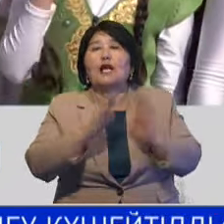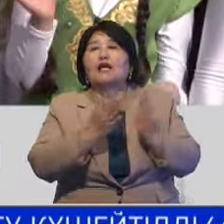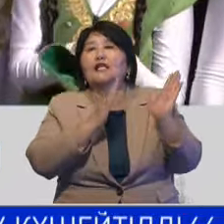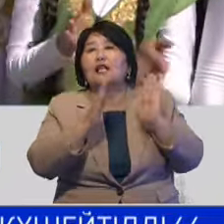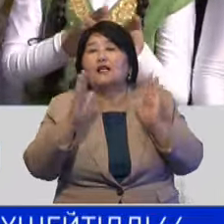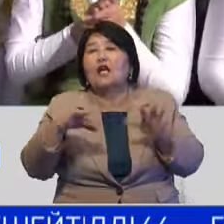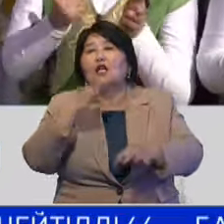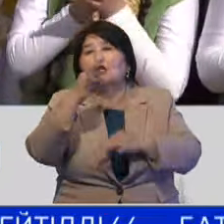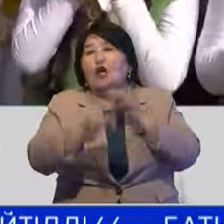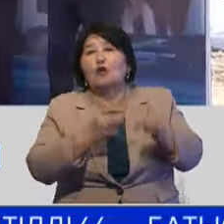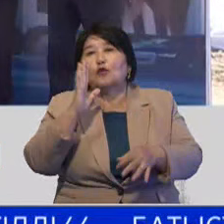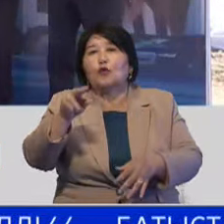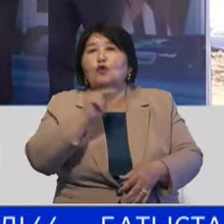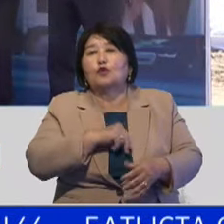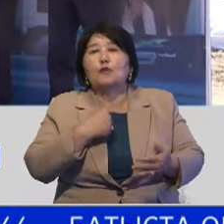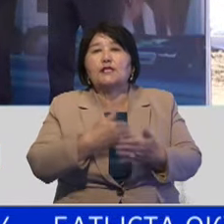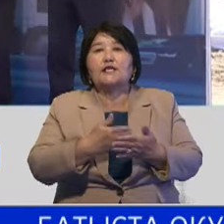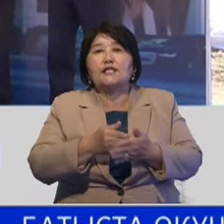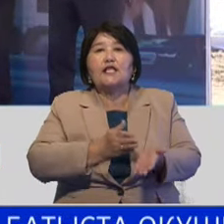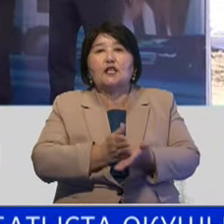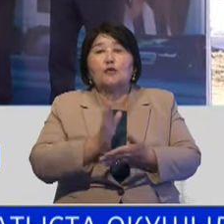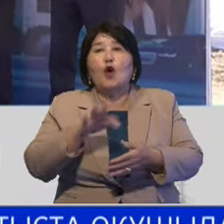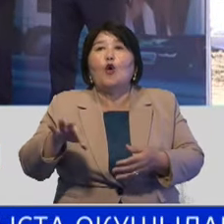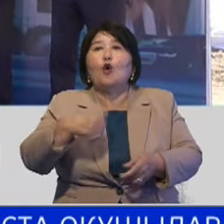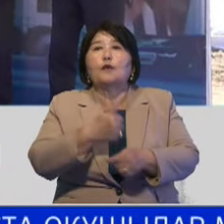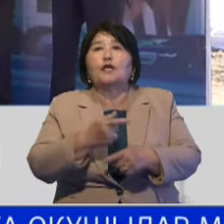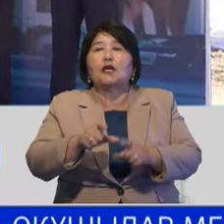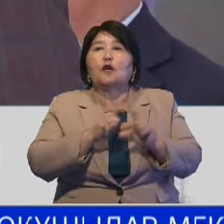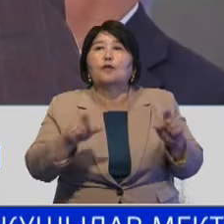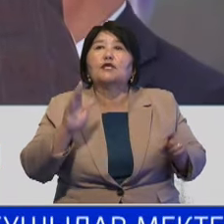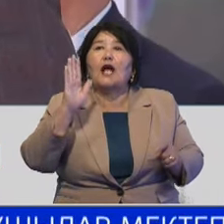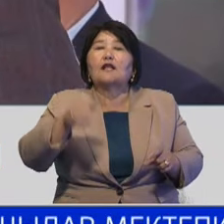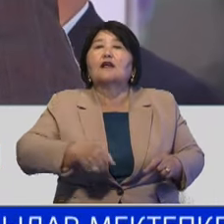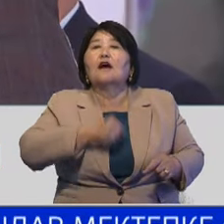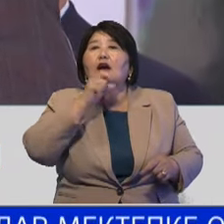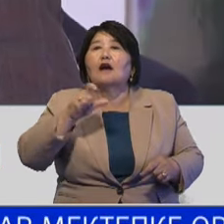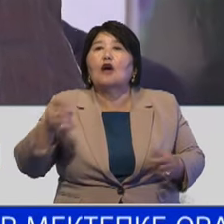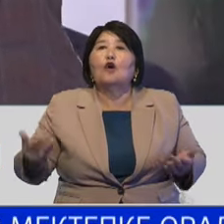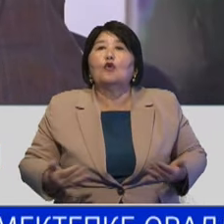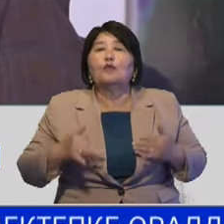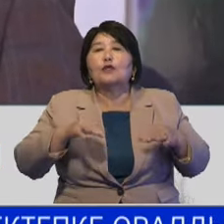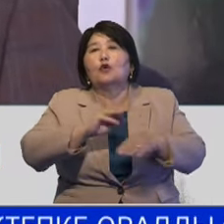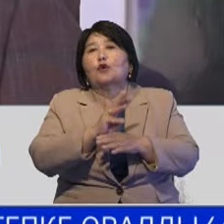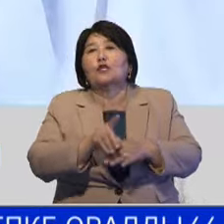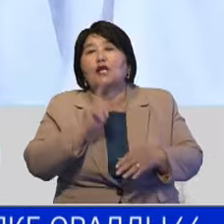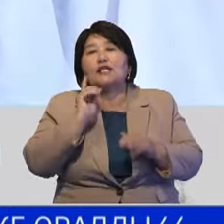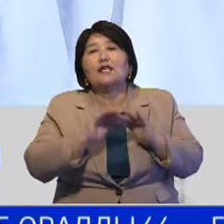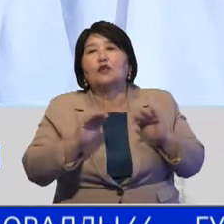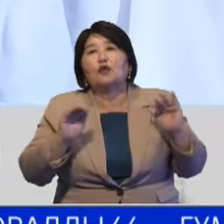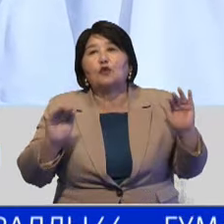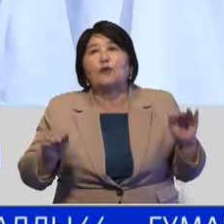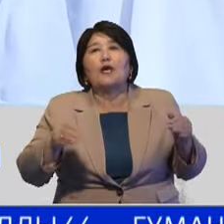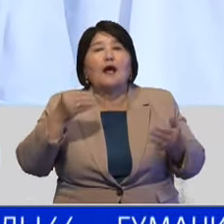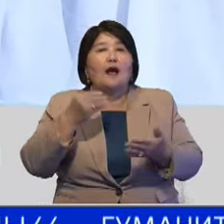кітапхана тәулік бойы жұмыс істейтін болады. Шарада сөз алған облыс әкімі бұл нысан алдыңғы буын ағабалардың өмір жолын ұлықтап, жас ұрпақты